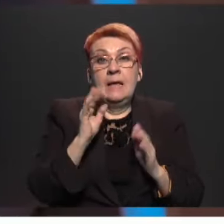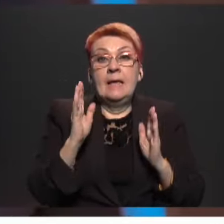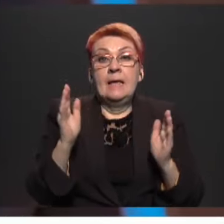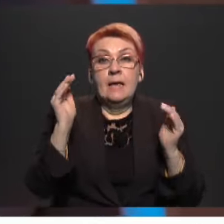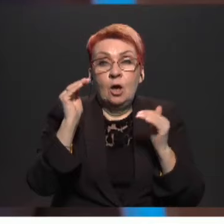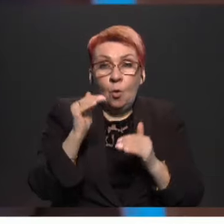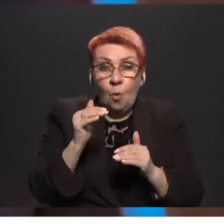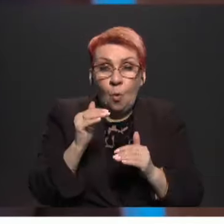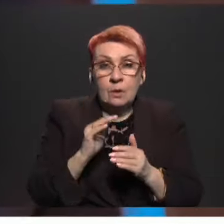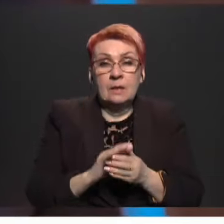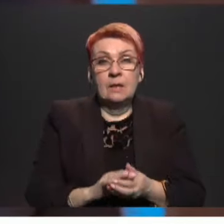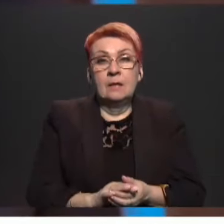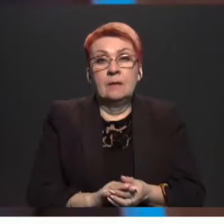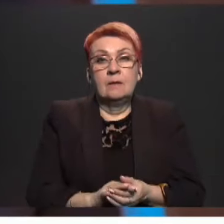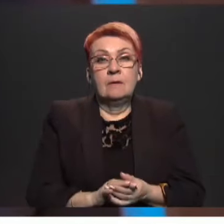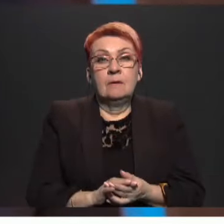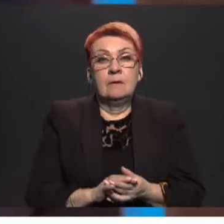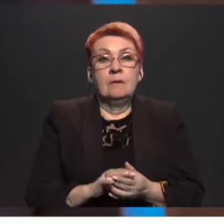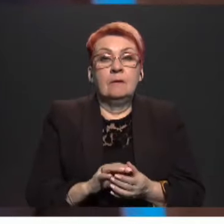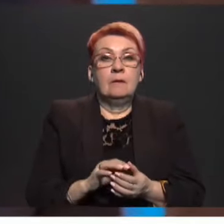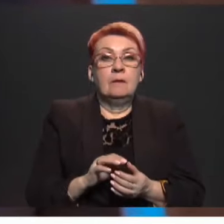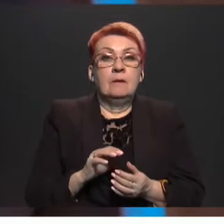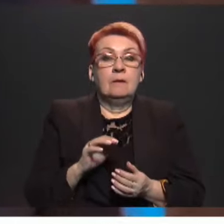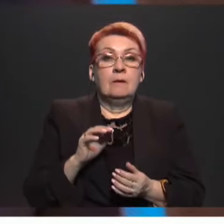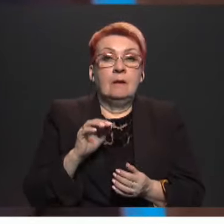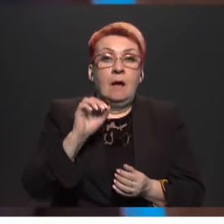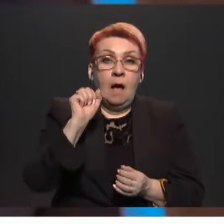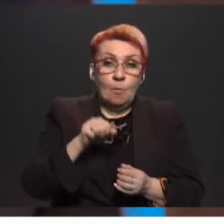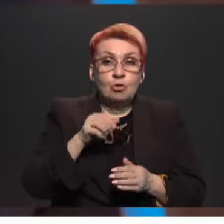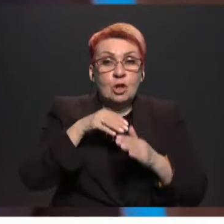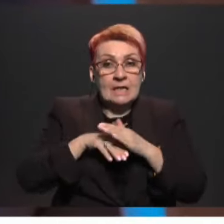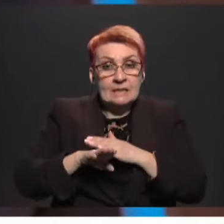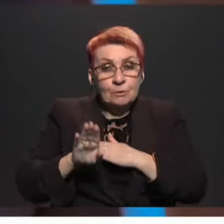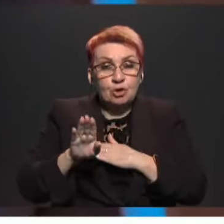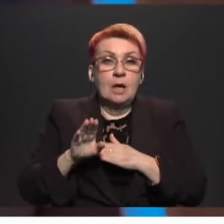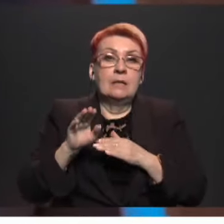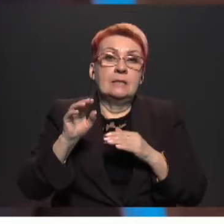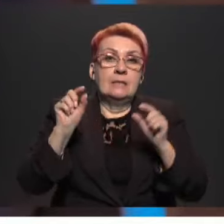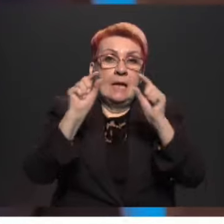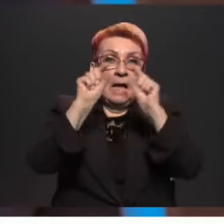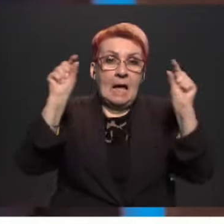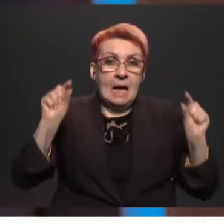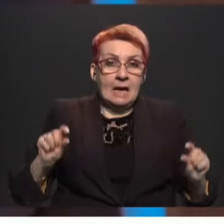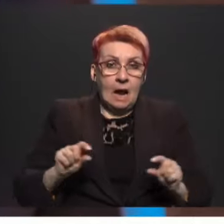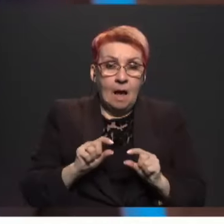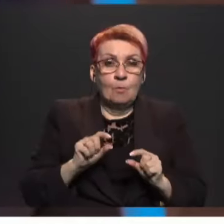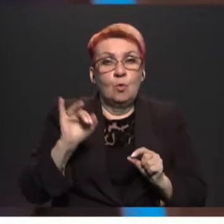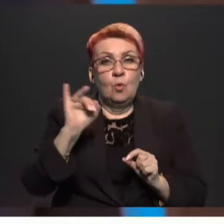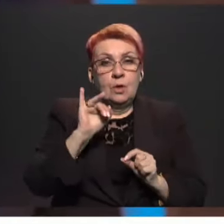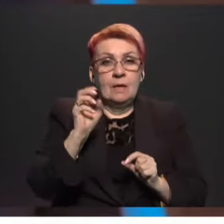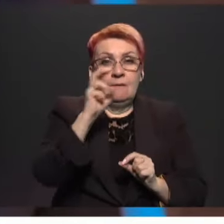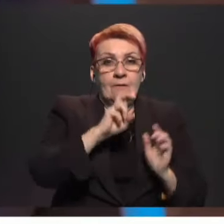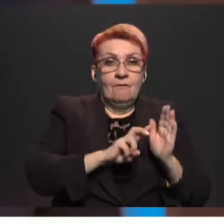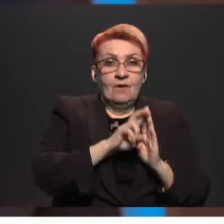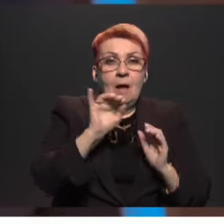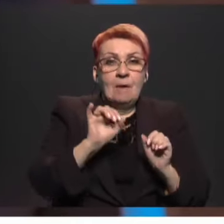можно ли, допустим, в соответствующую рамку поместить и осветить? Будет ли это иконы, которые можно